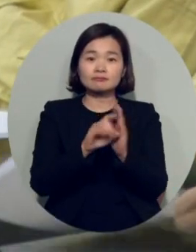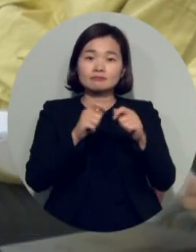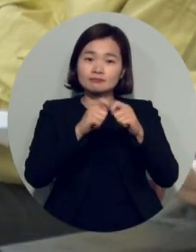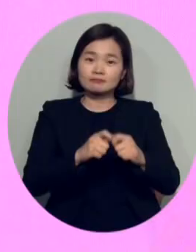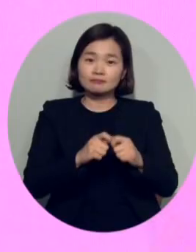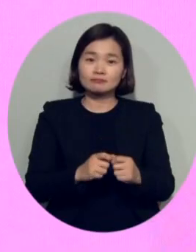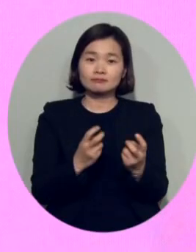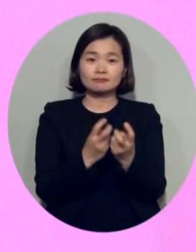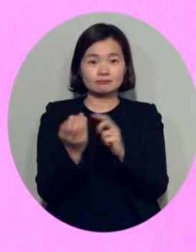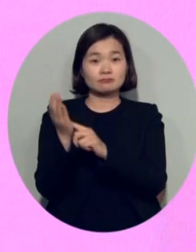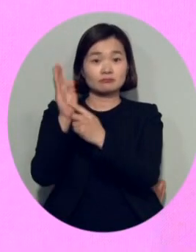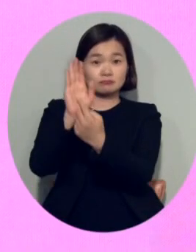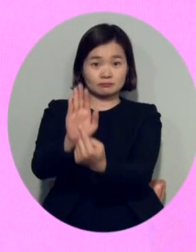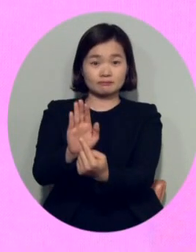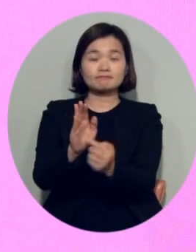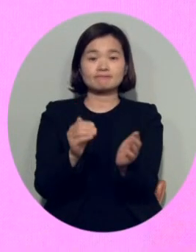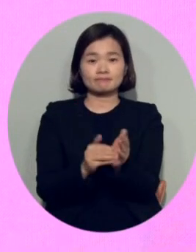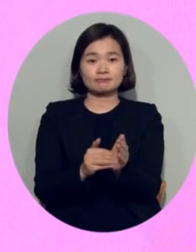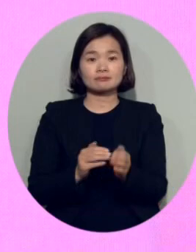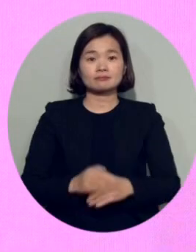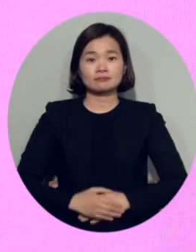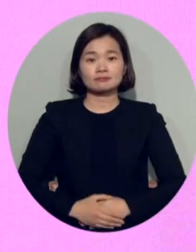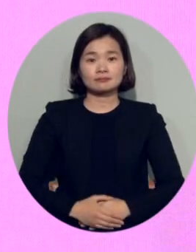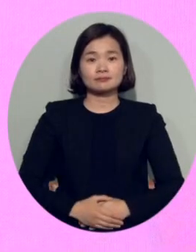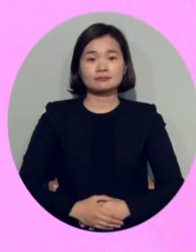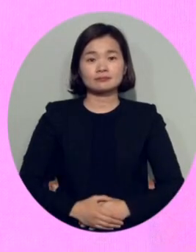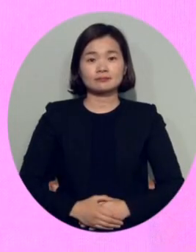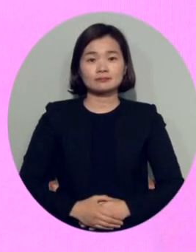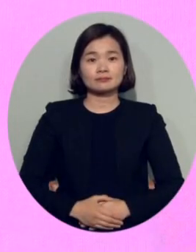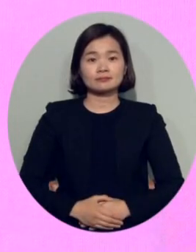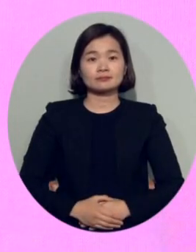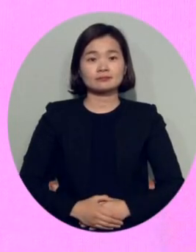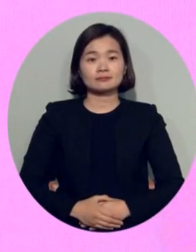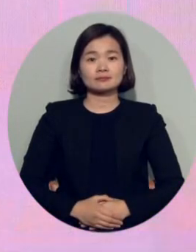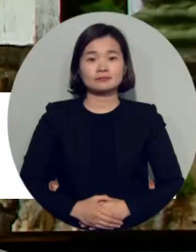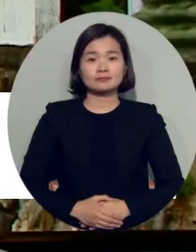지침을 발표했습니다. MBC 뉴스 권윤수입니다.